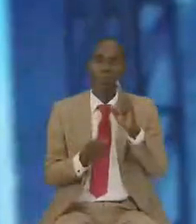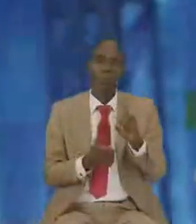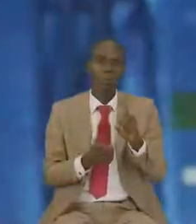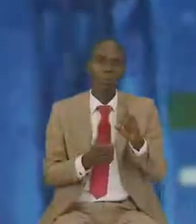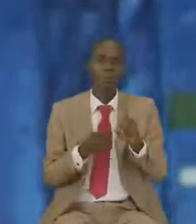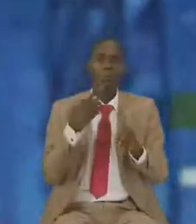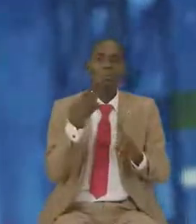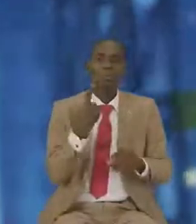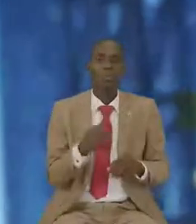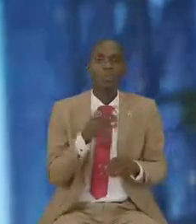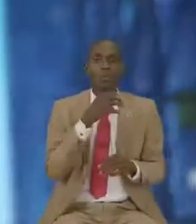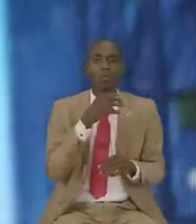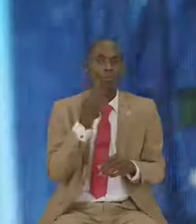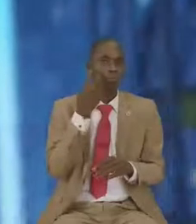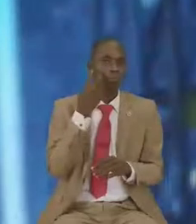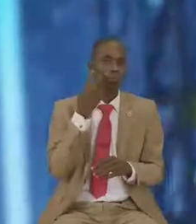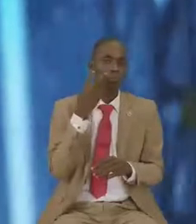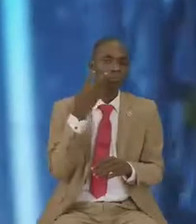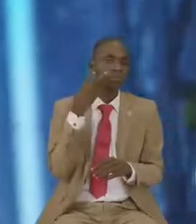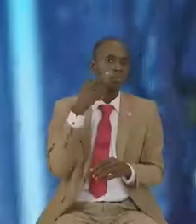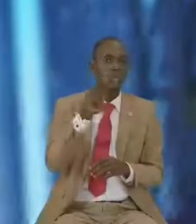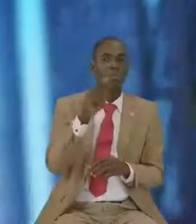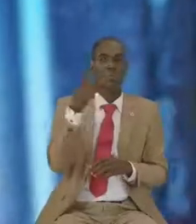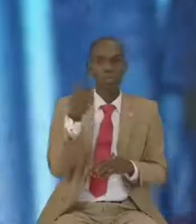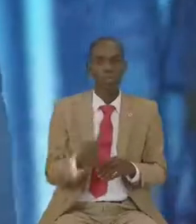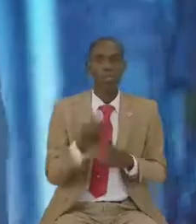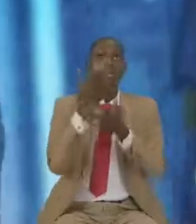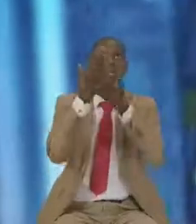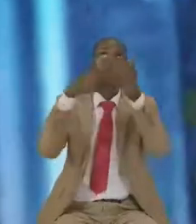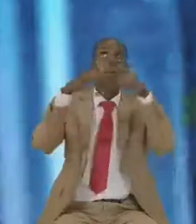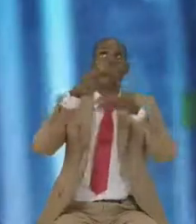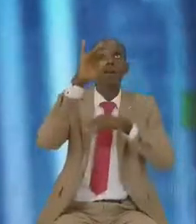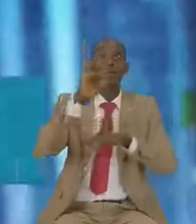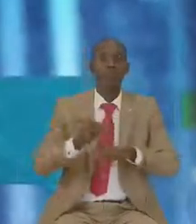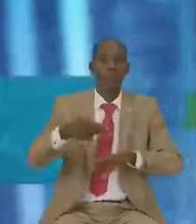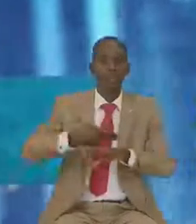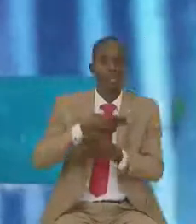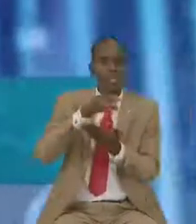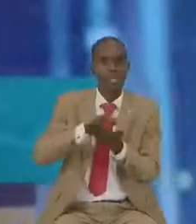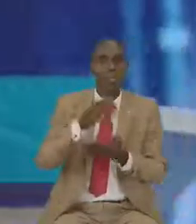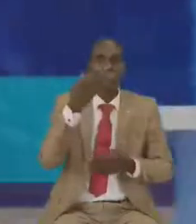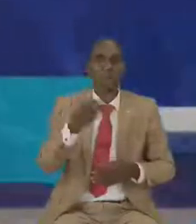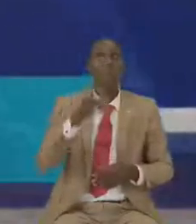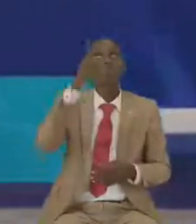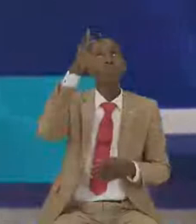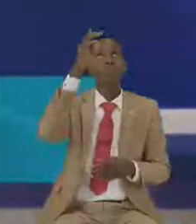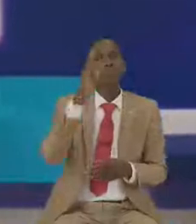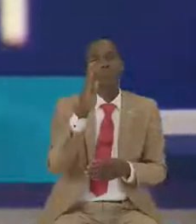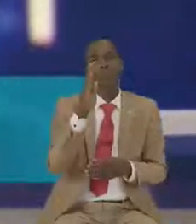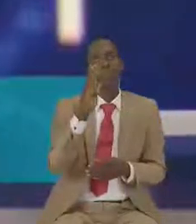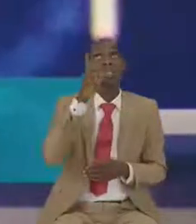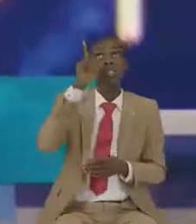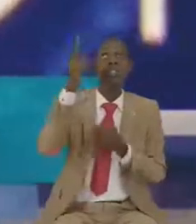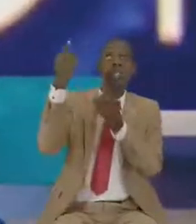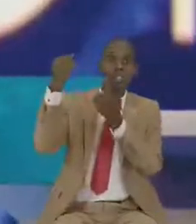allons voir trois points. Premier point, regardez l'agneau céleste de